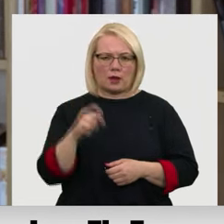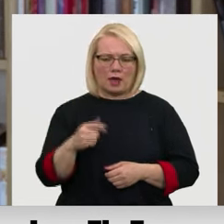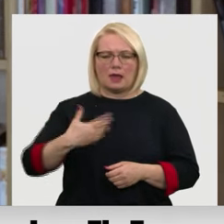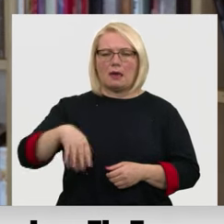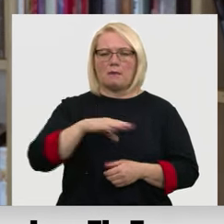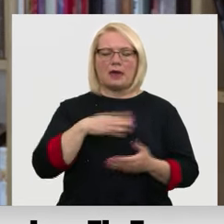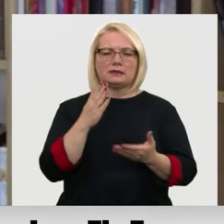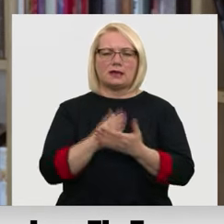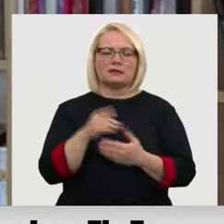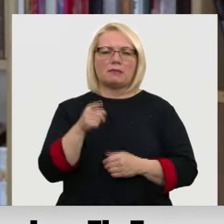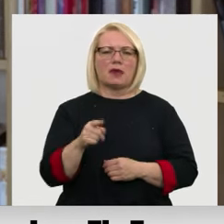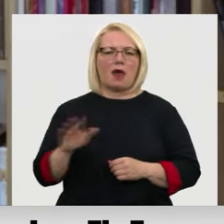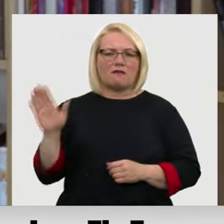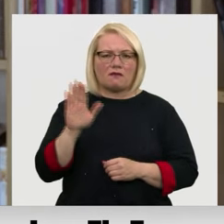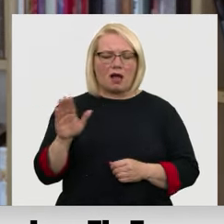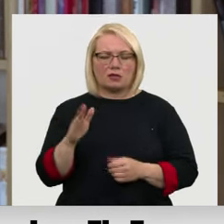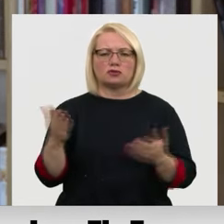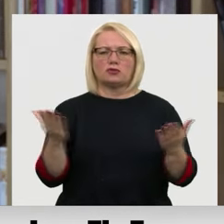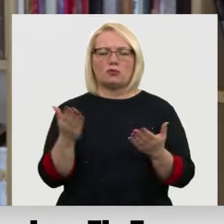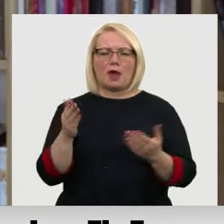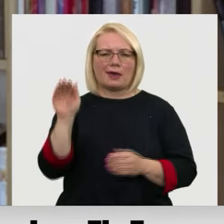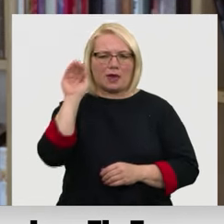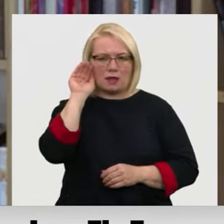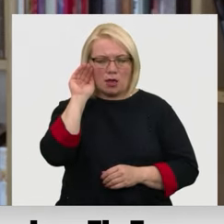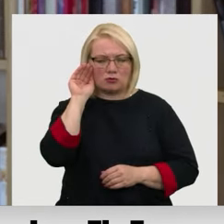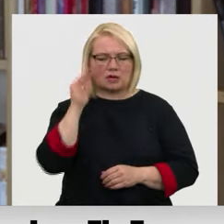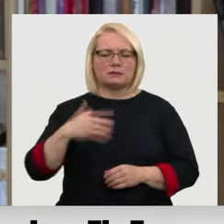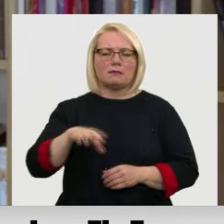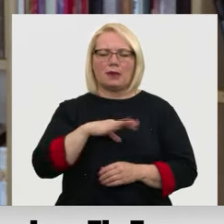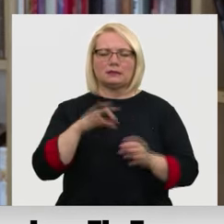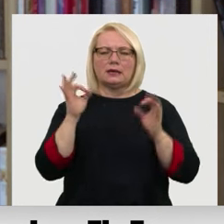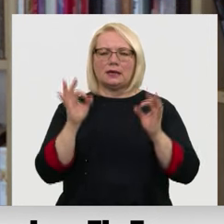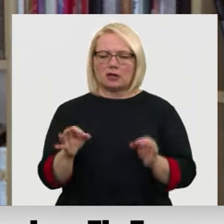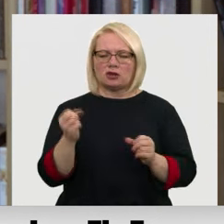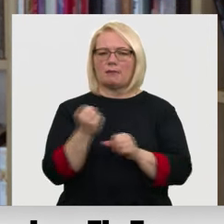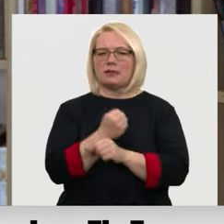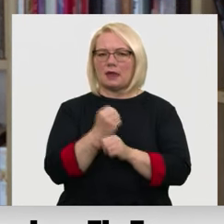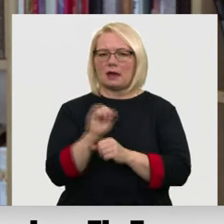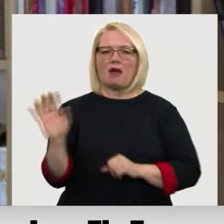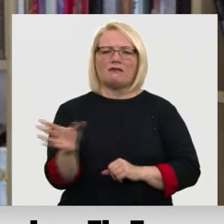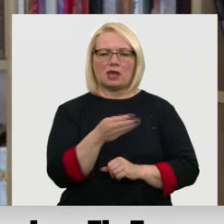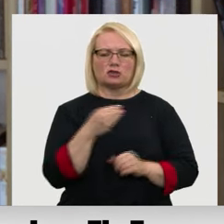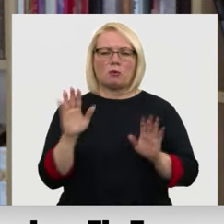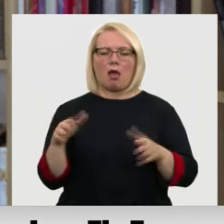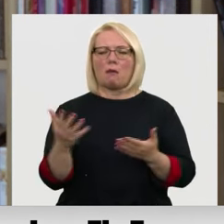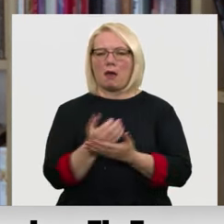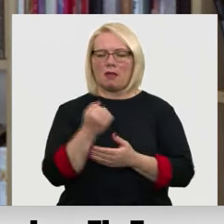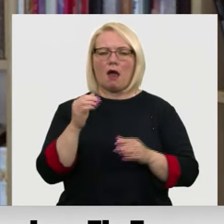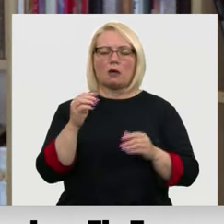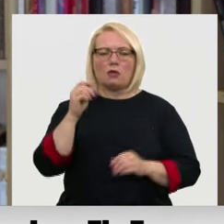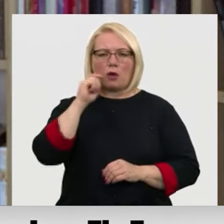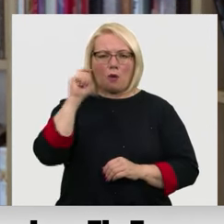no tām dalībvalstīm, kurā ieklausās. Mēs tiešām darām visu, lai panāktu to, ka